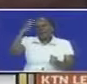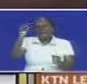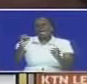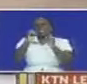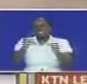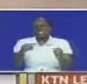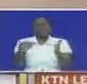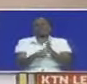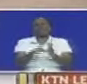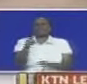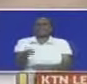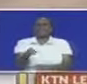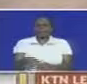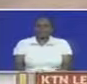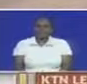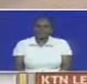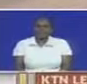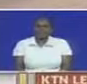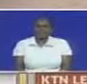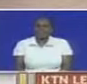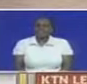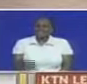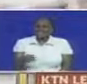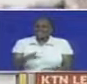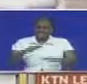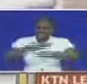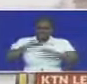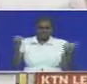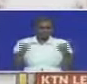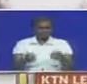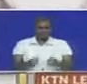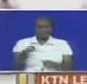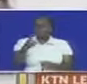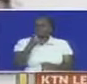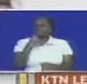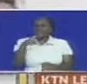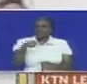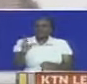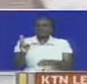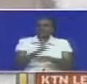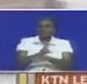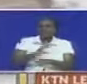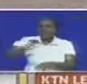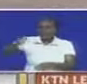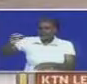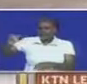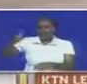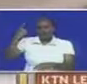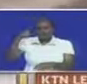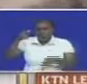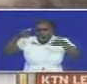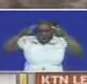na wakodolea macho. Na si hayo tu, jamii ya Wapokot katika eneo hili hutumia mlima huu kama malisho kwa